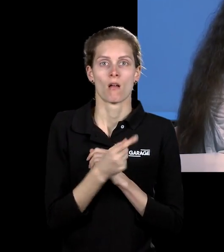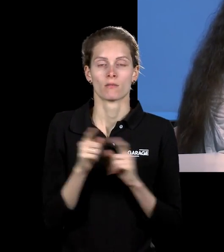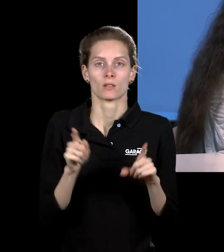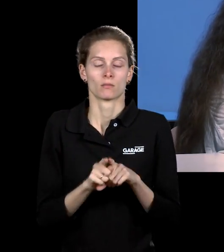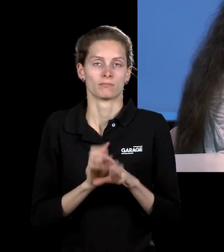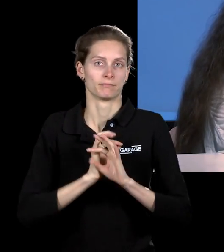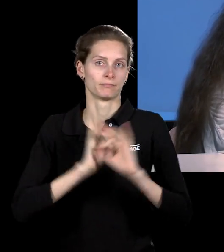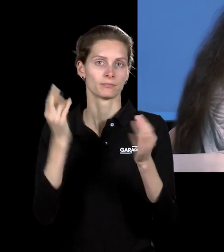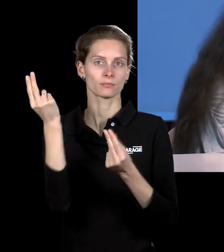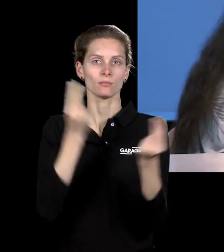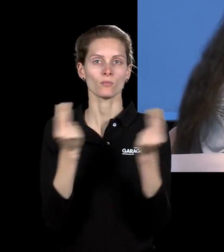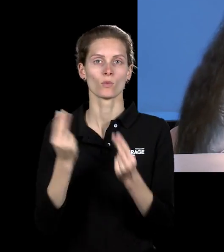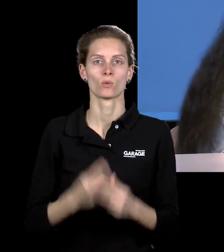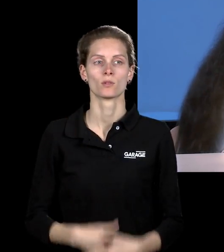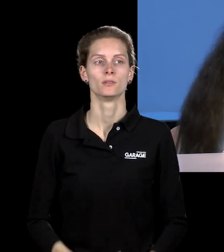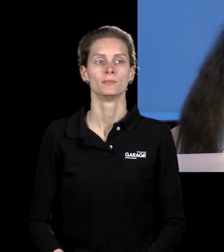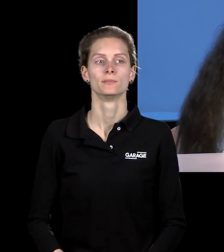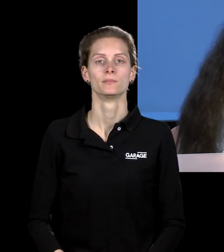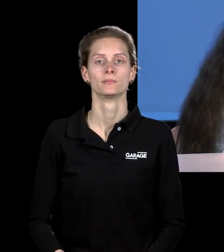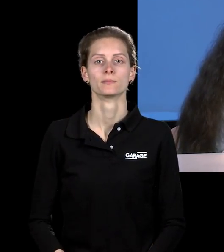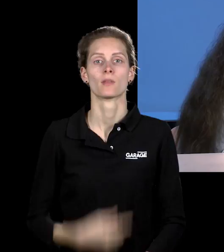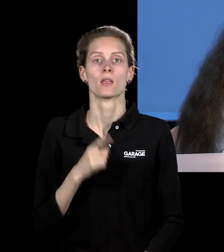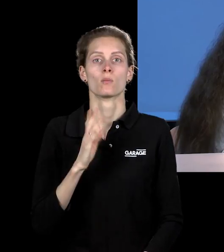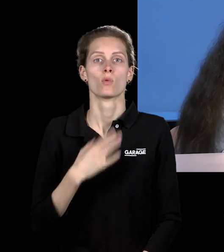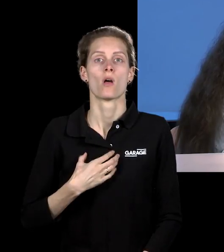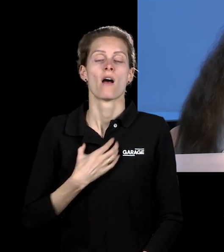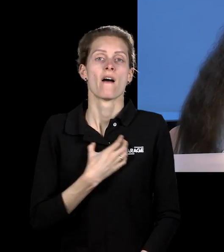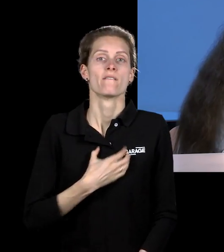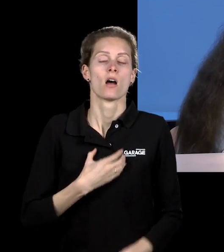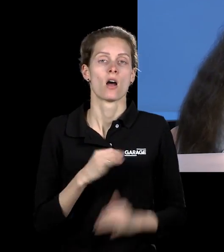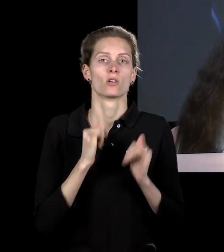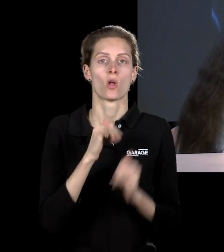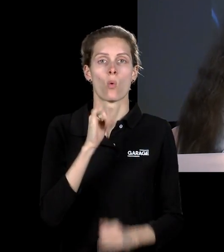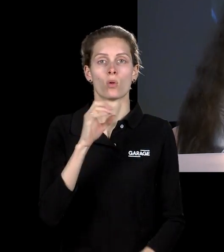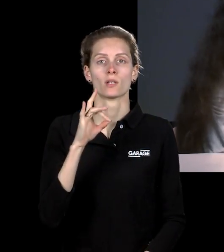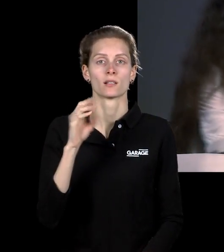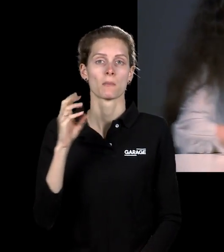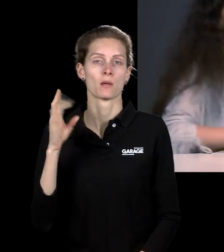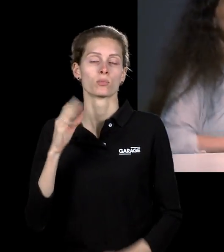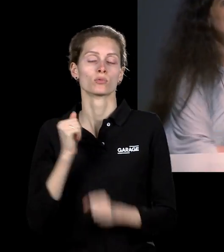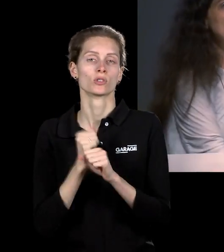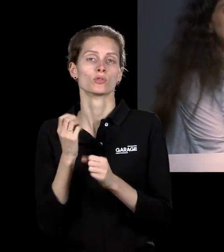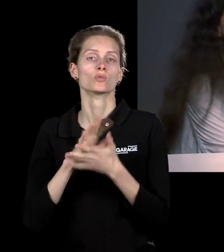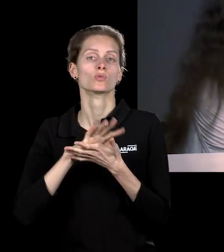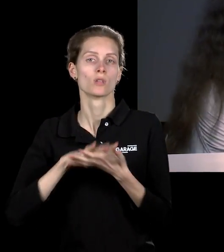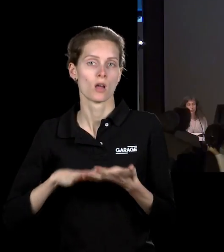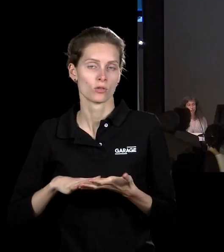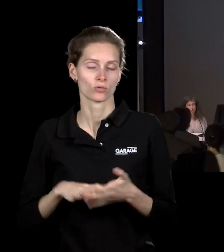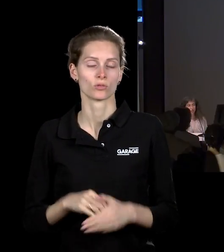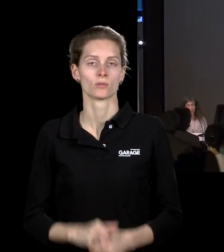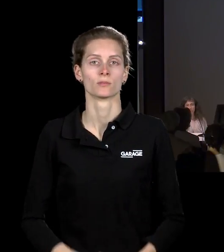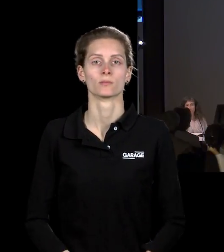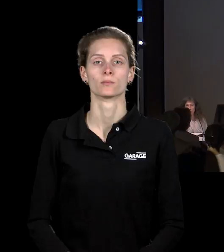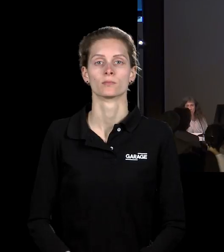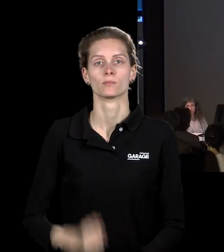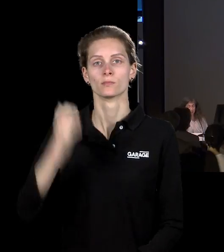самых замечательных рисунках ранних, и который будет очень важен для того, что Уолтер де Марио будет делать впоследствии. Ну, помимо того, что он,